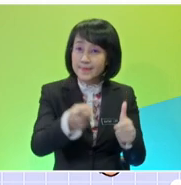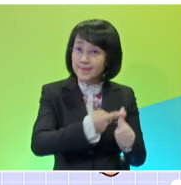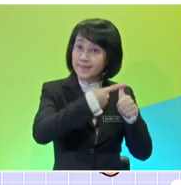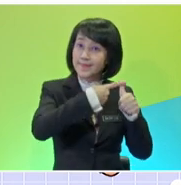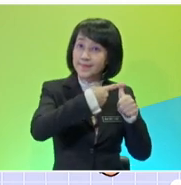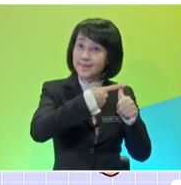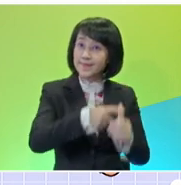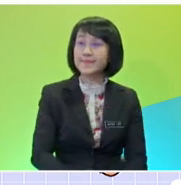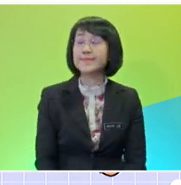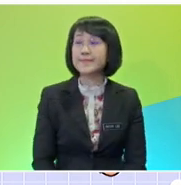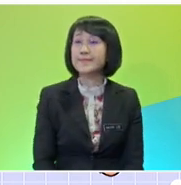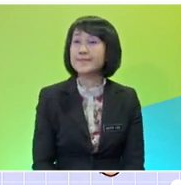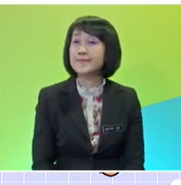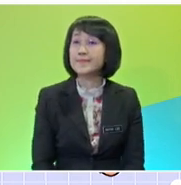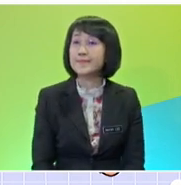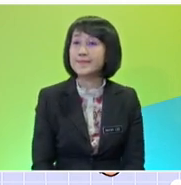itu